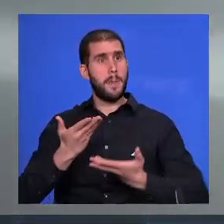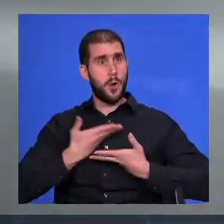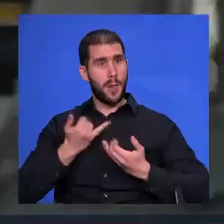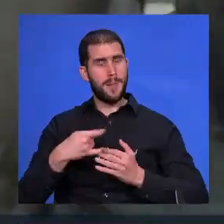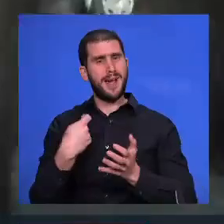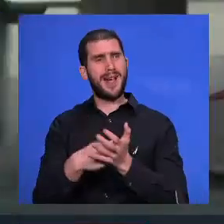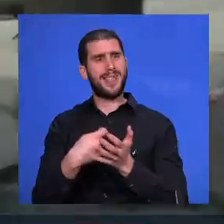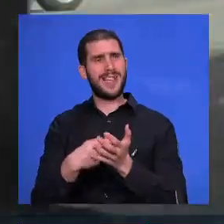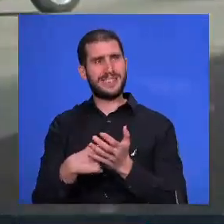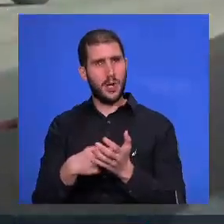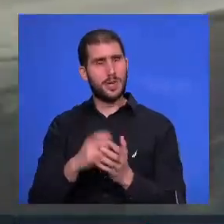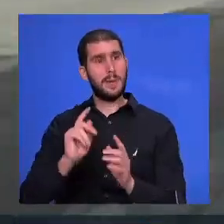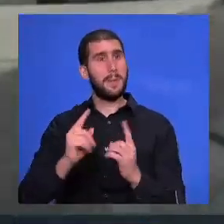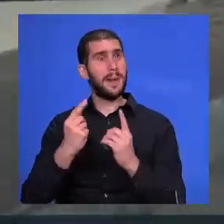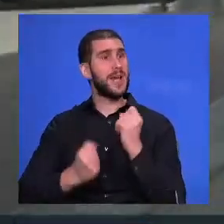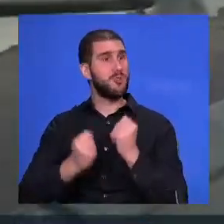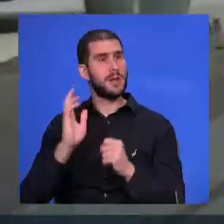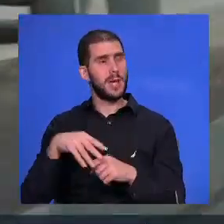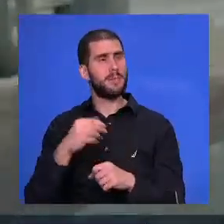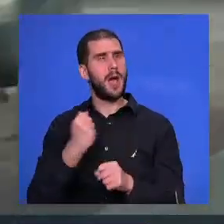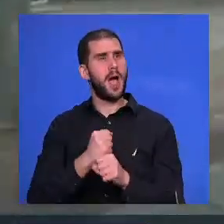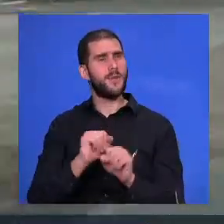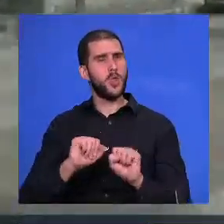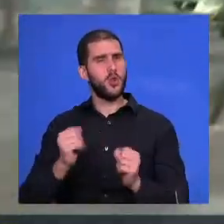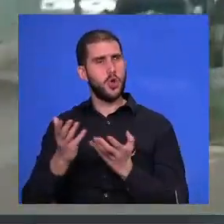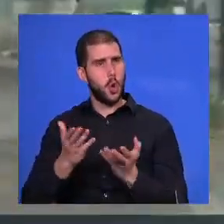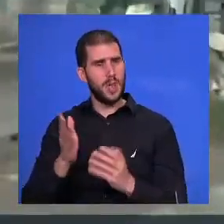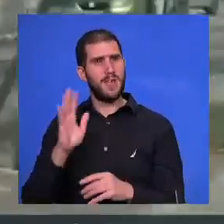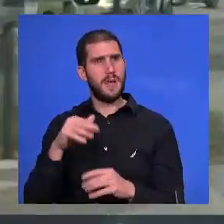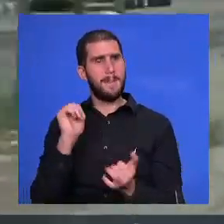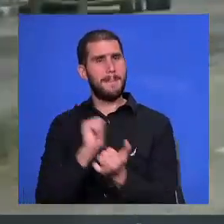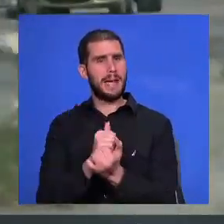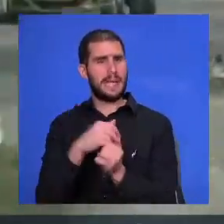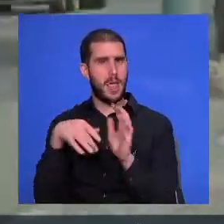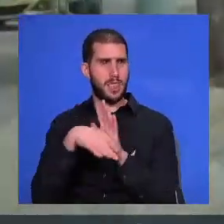הן קנסות ובמקרים הקשים גם עבודות שירות ומאסר על תנאי.